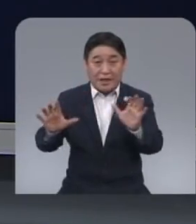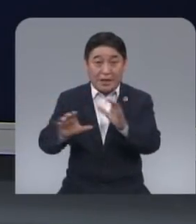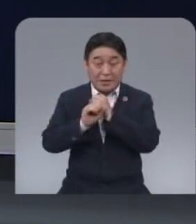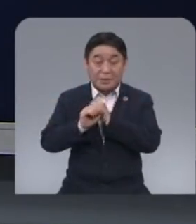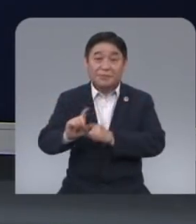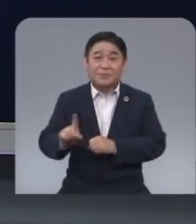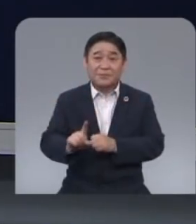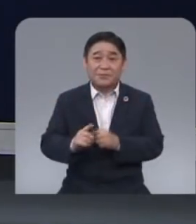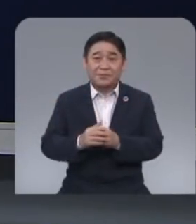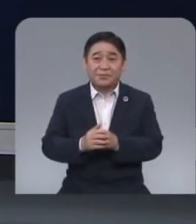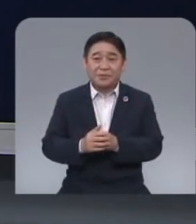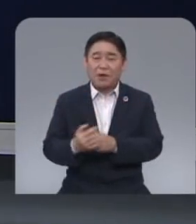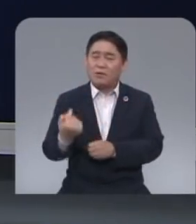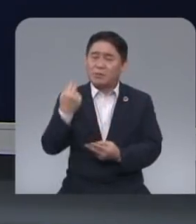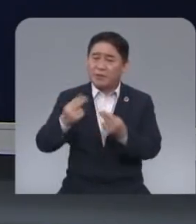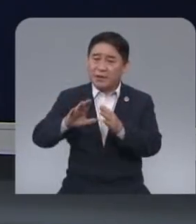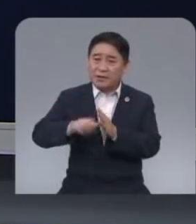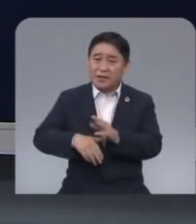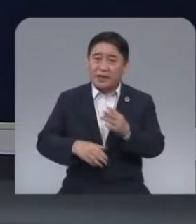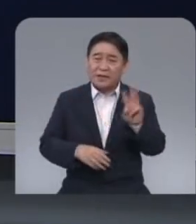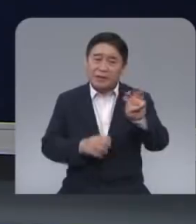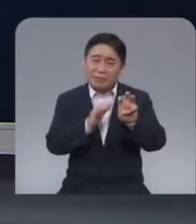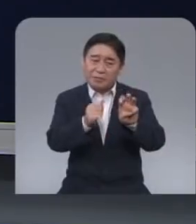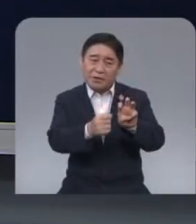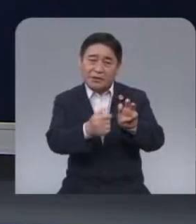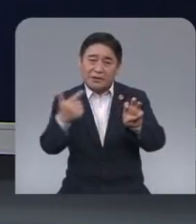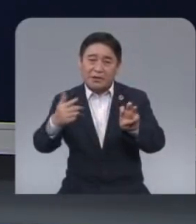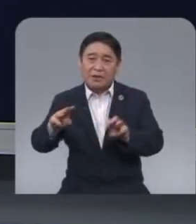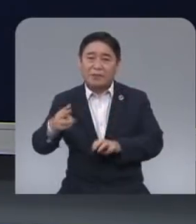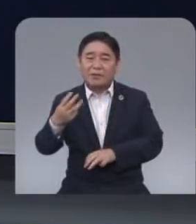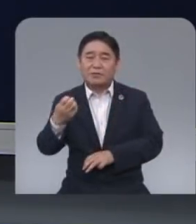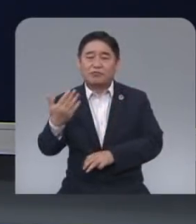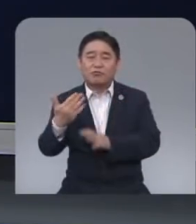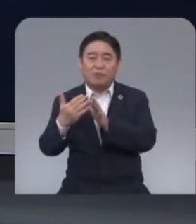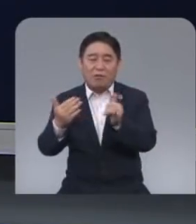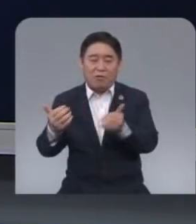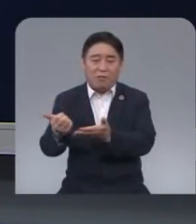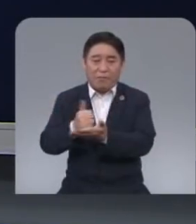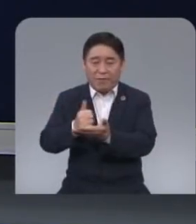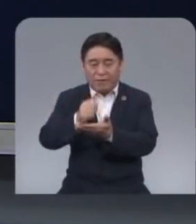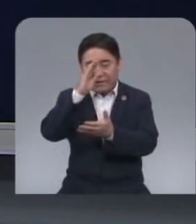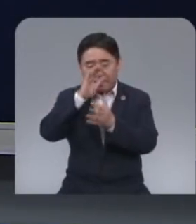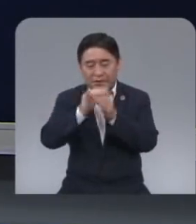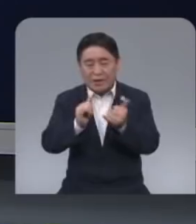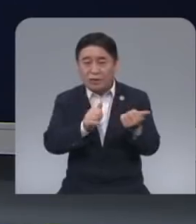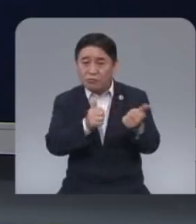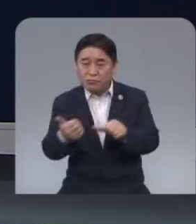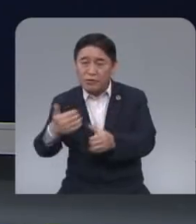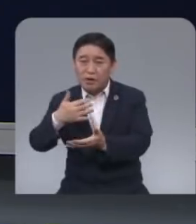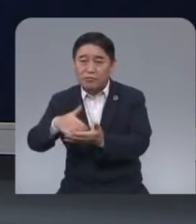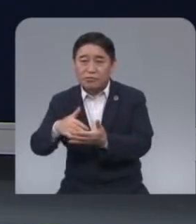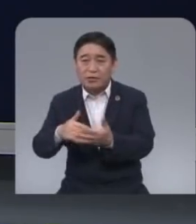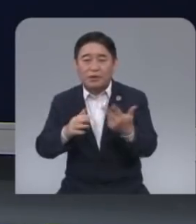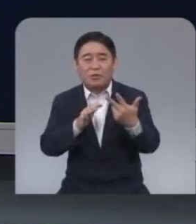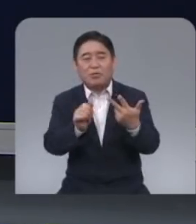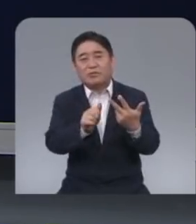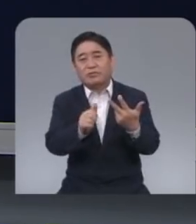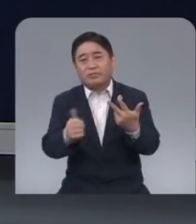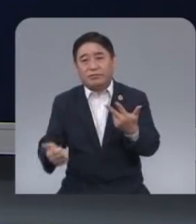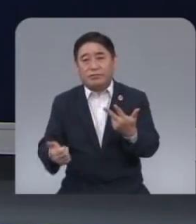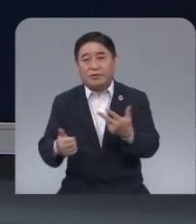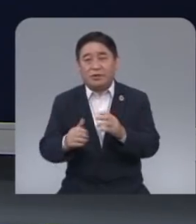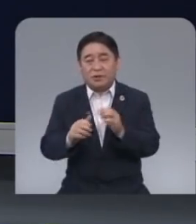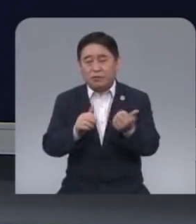보도록 하겠습니다. 전날보다 30명 늘어서 339명으로 집계됐습니다. 사망자는 하루 사이 7명